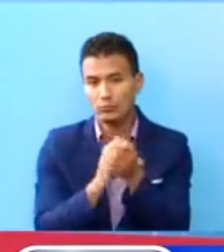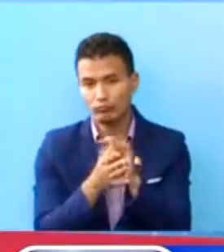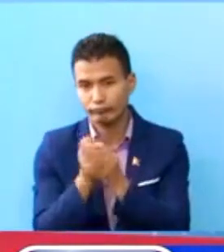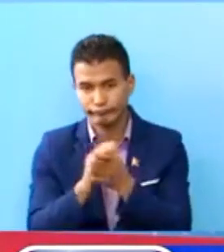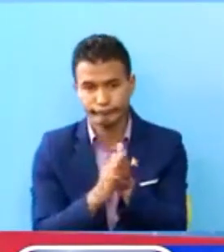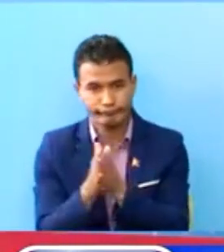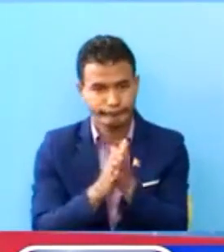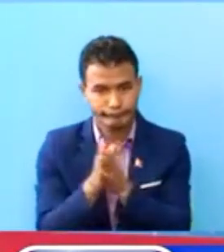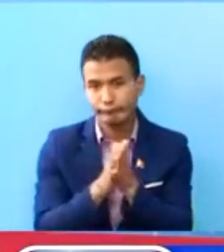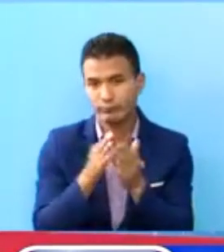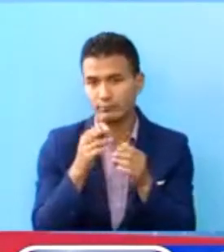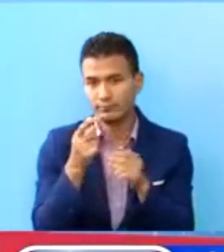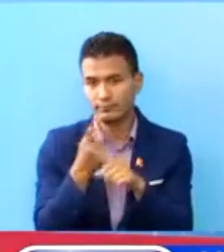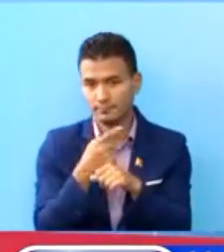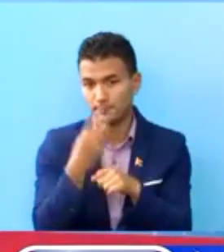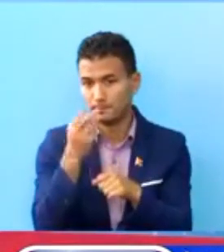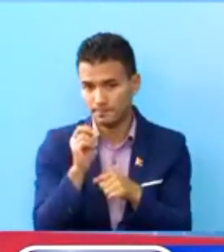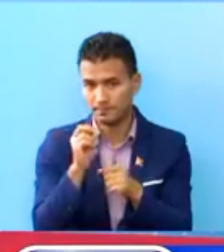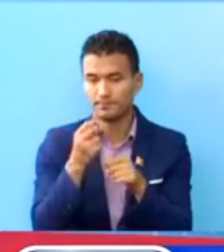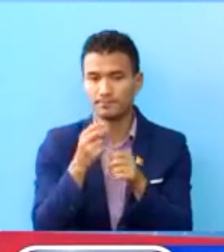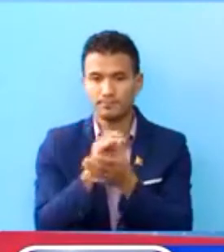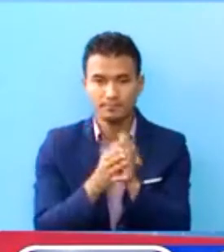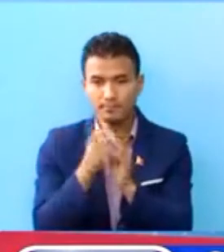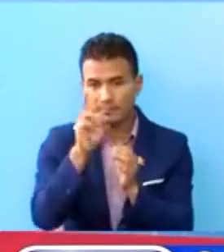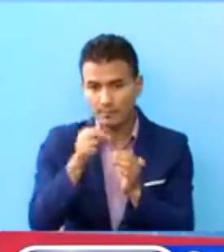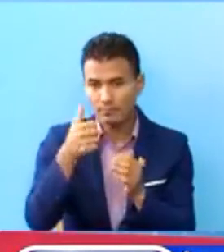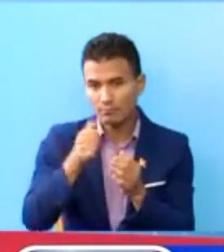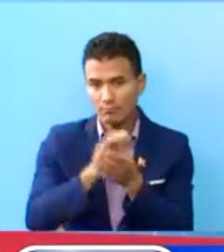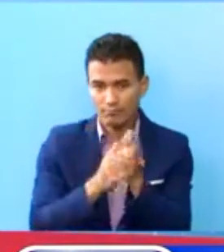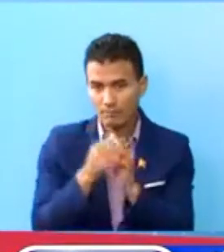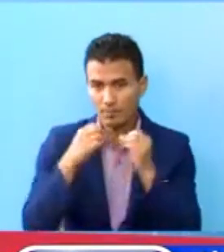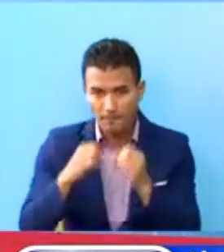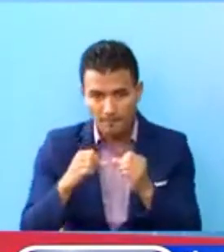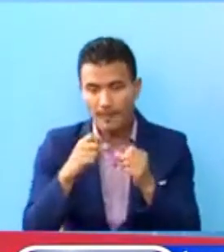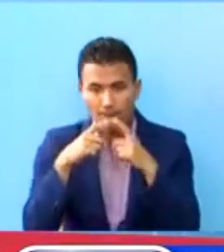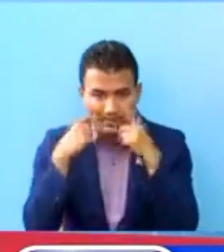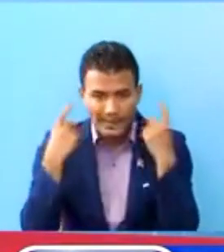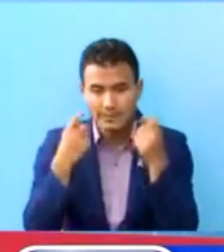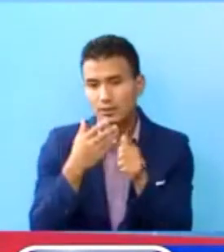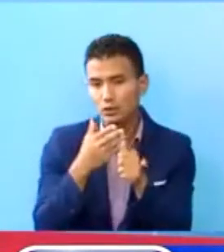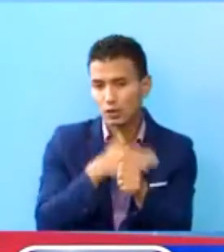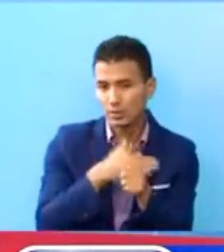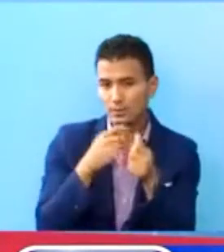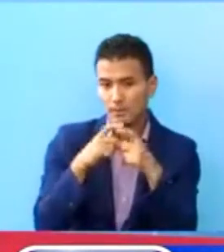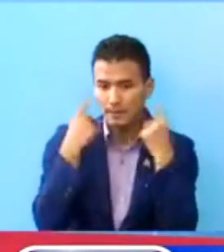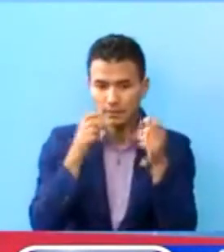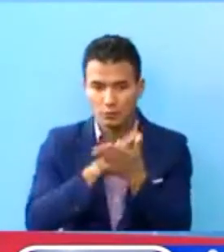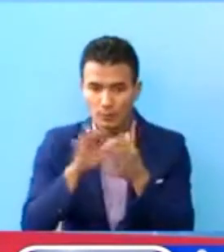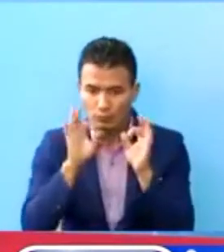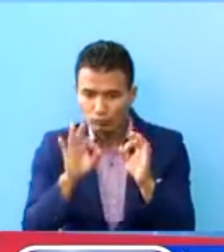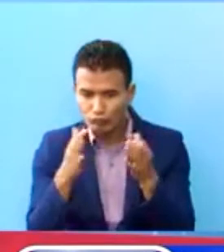पानीले मिचिमिची 20 सेकेन्ड हात धुने वा सेनिटाइजर को प्रयोग गर्ने, मास्क लगाउनु अगाडि मास्क सफा छ छैन